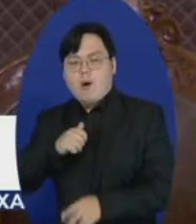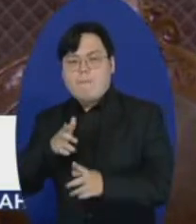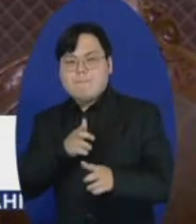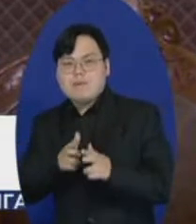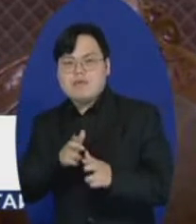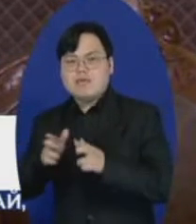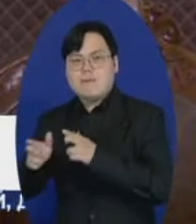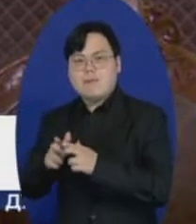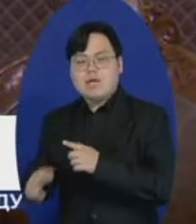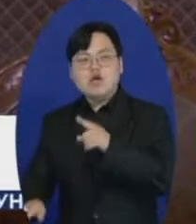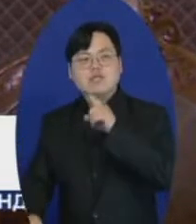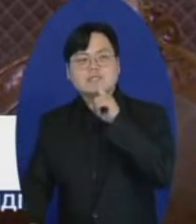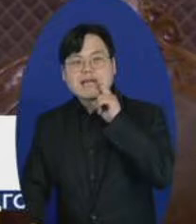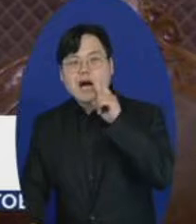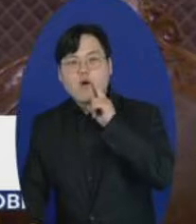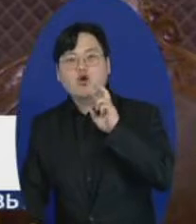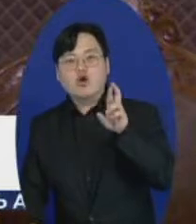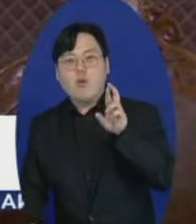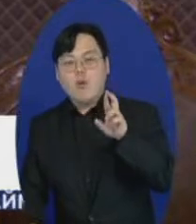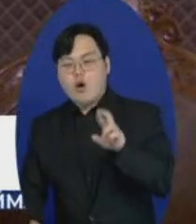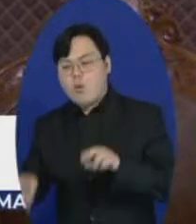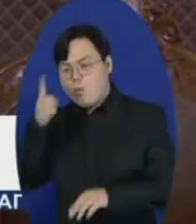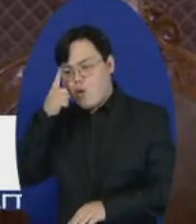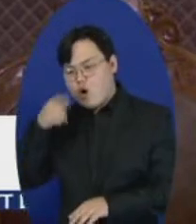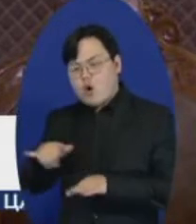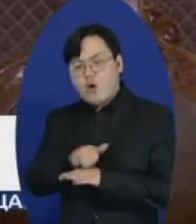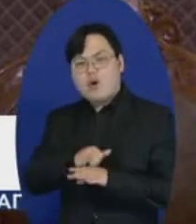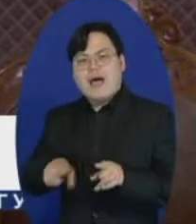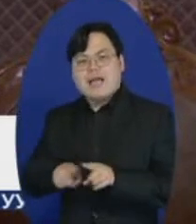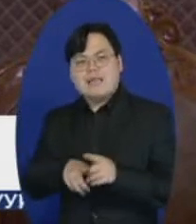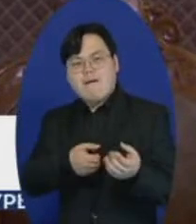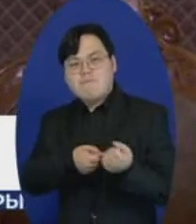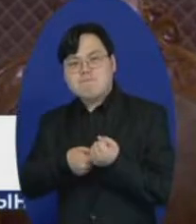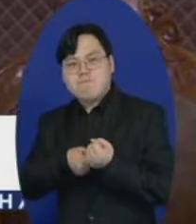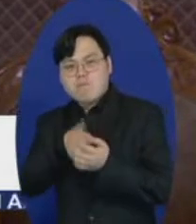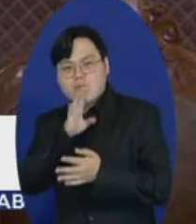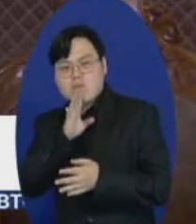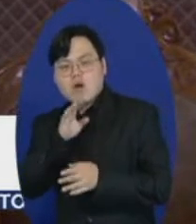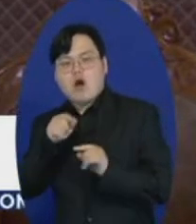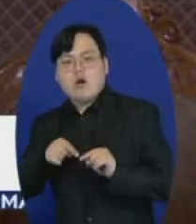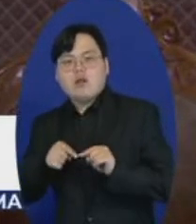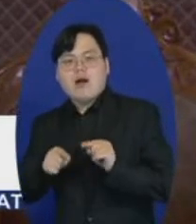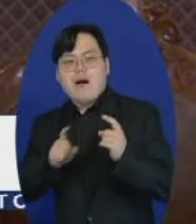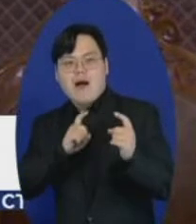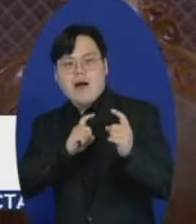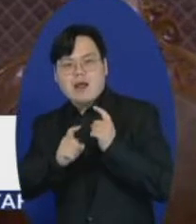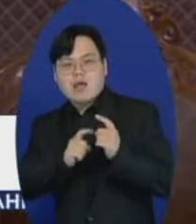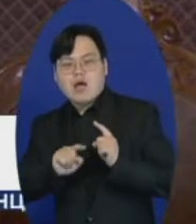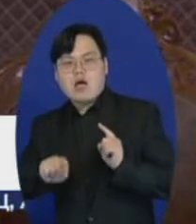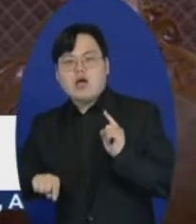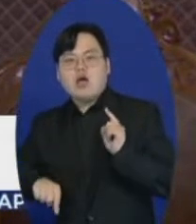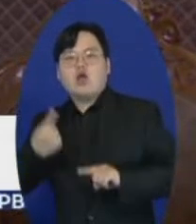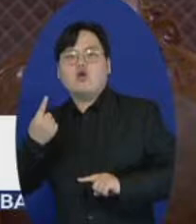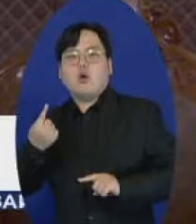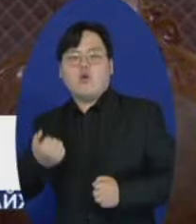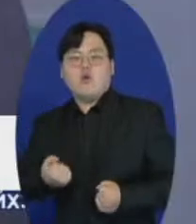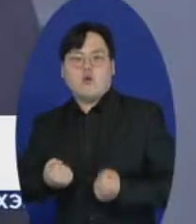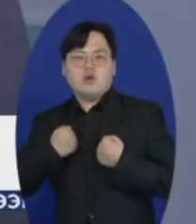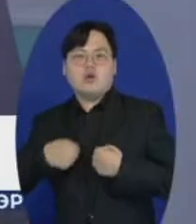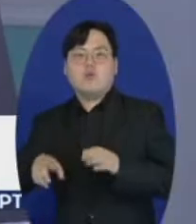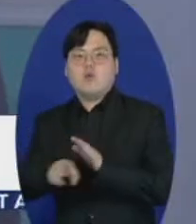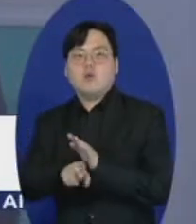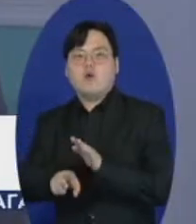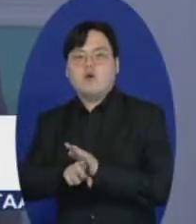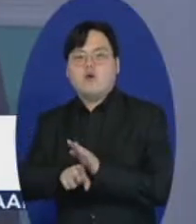одоо Японы залуу бизнесмэнүүдийг Монголд татах нь одоо байж байгаа харилцаан дээр илүү хүч нэмэх юм байна